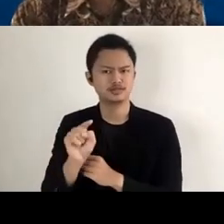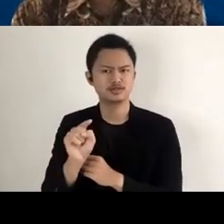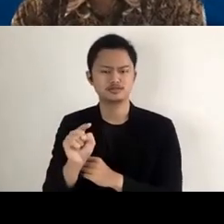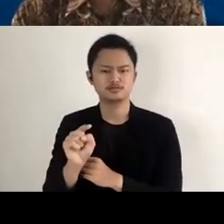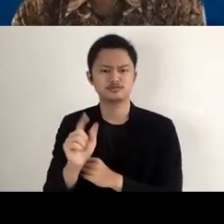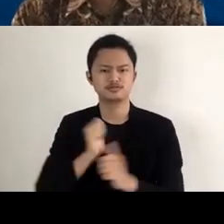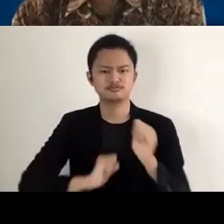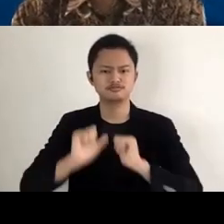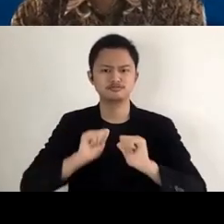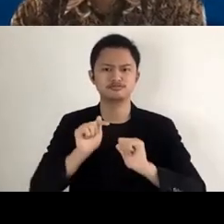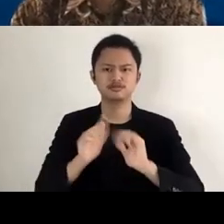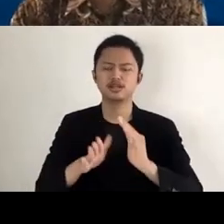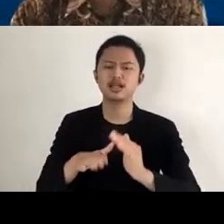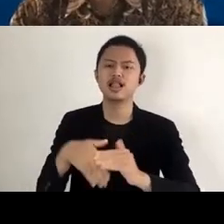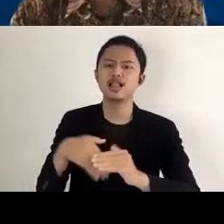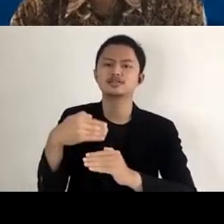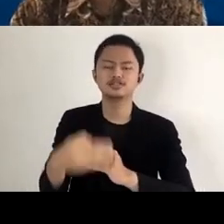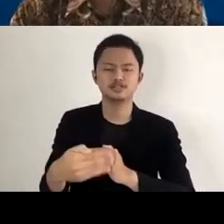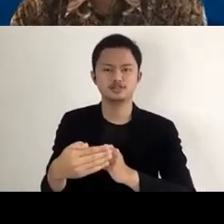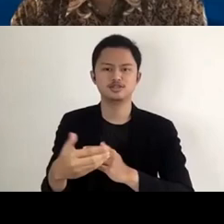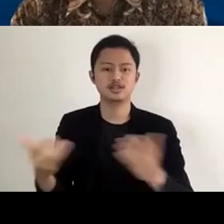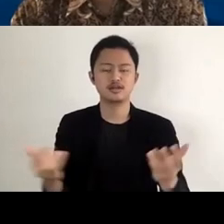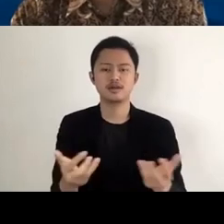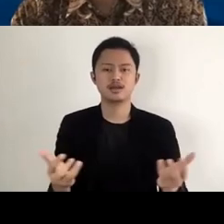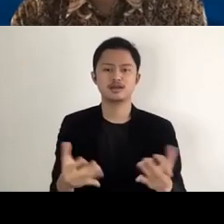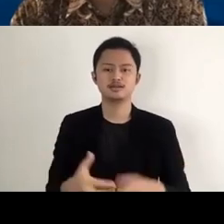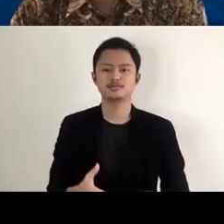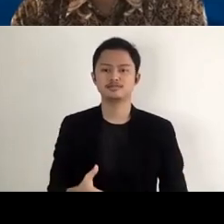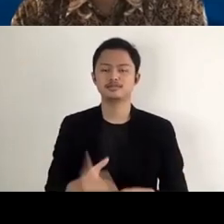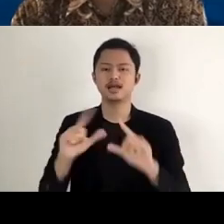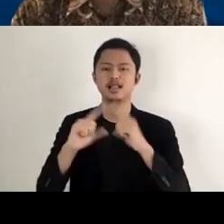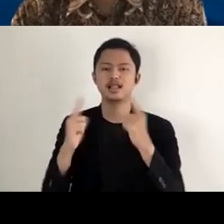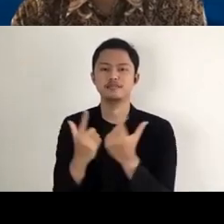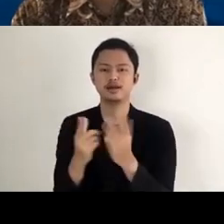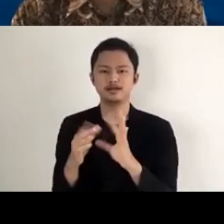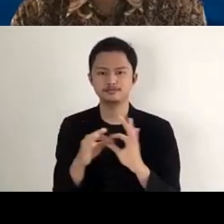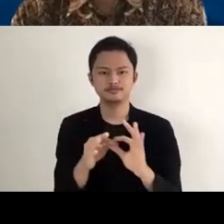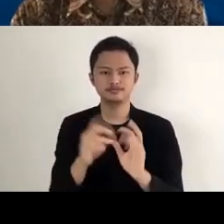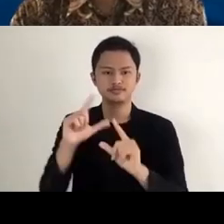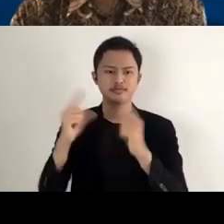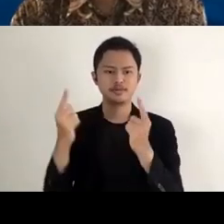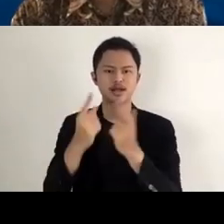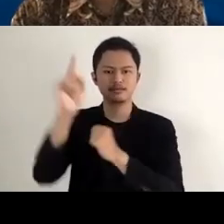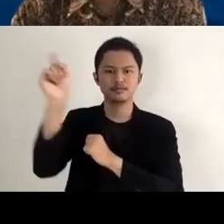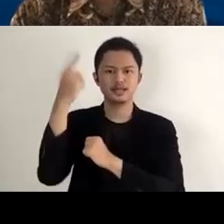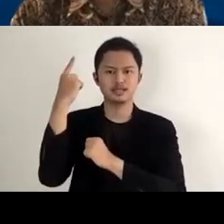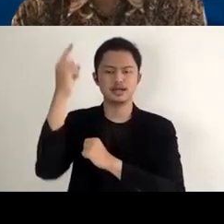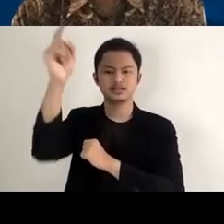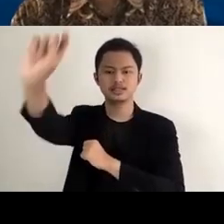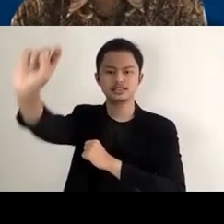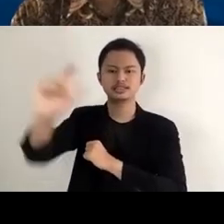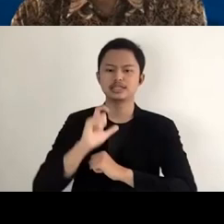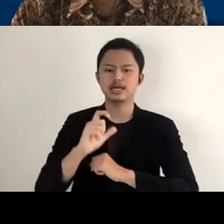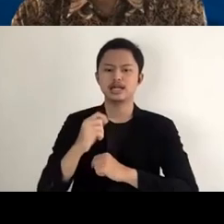pujian tersebut akan dilanjutkan oleh lembaga Mitra lembaga pemerintah ini dengan